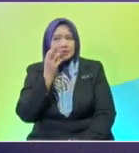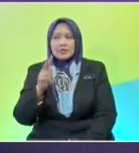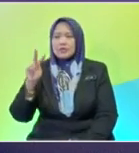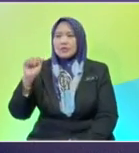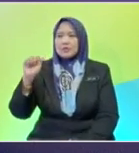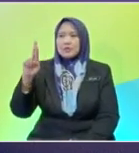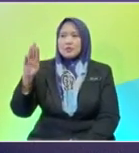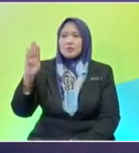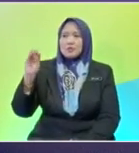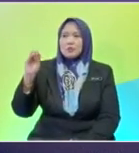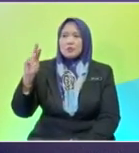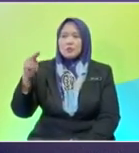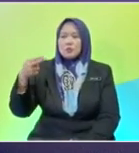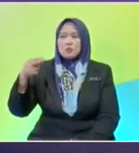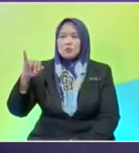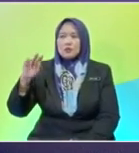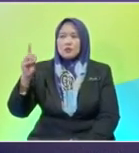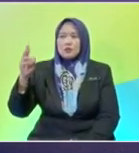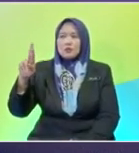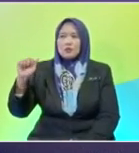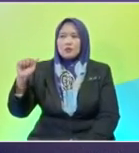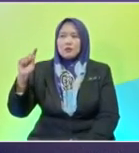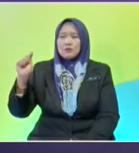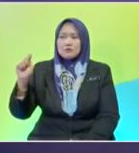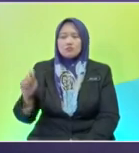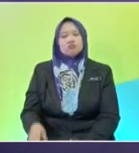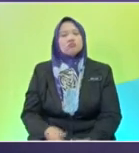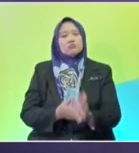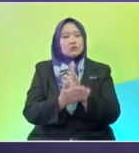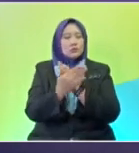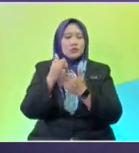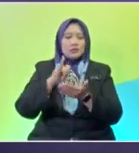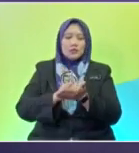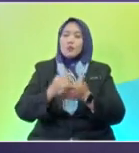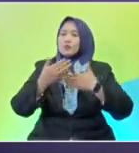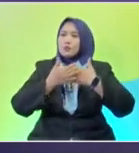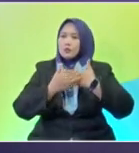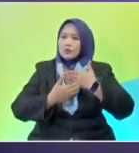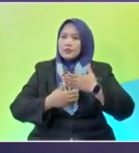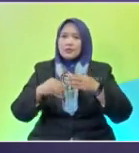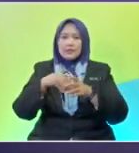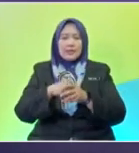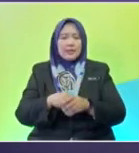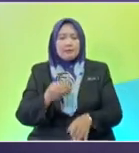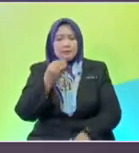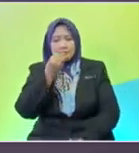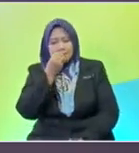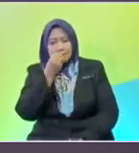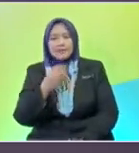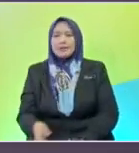tetap kita klasifikasikan sebagai makanan yang berkhasiat Wah